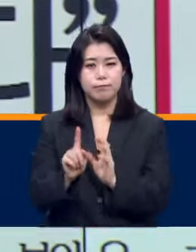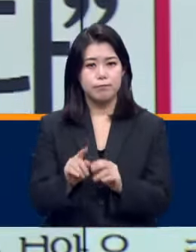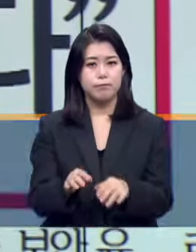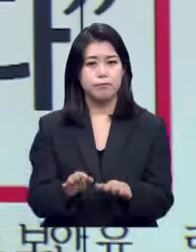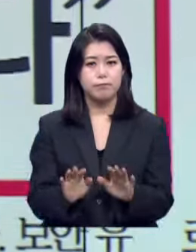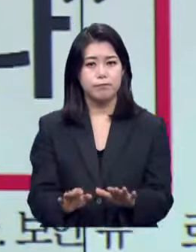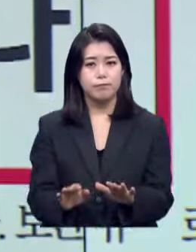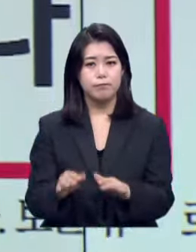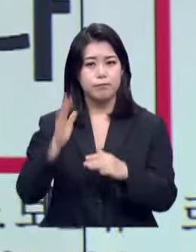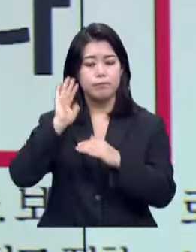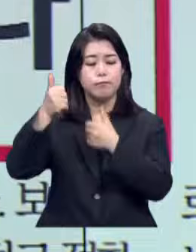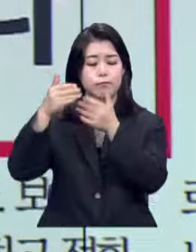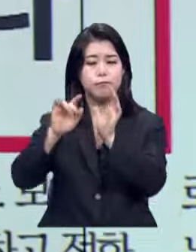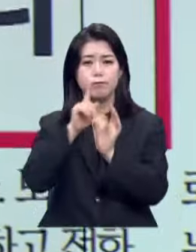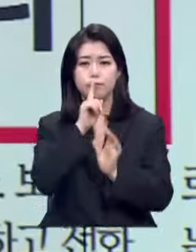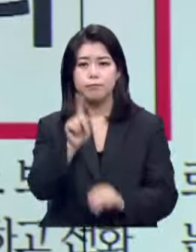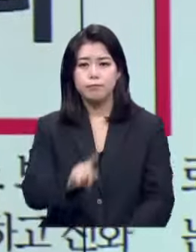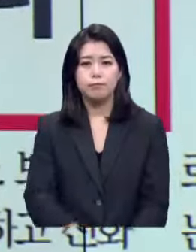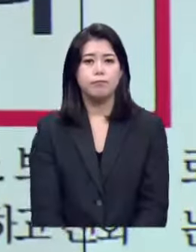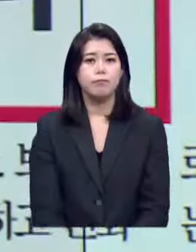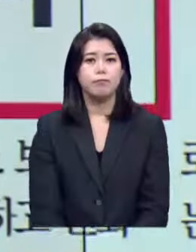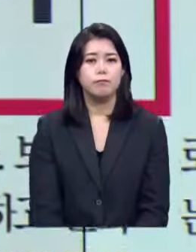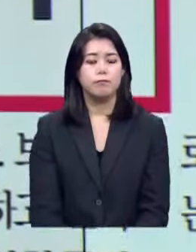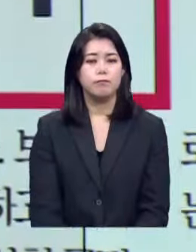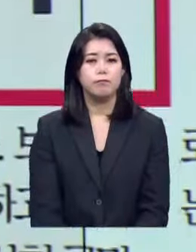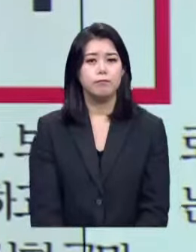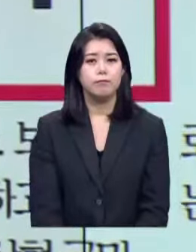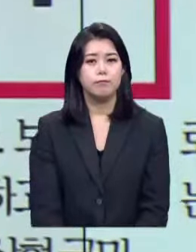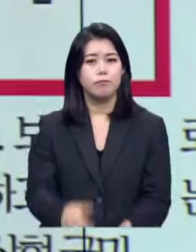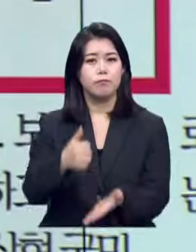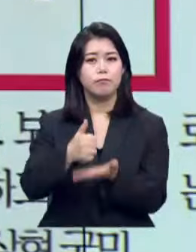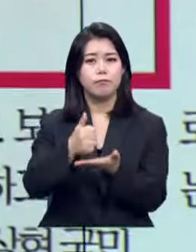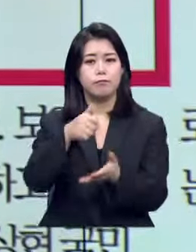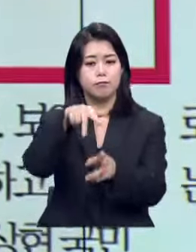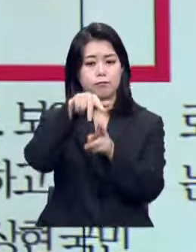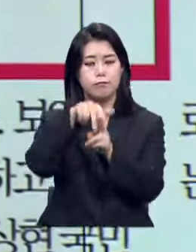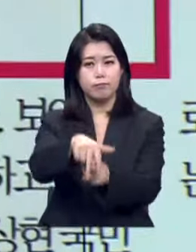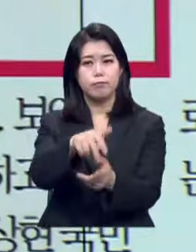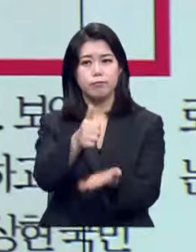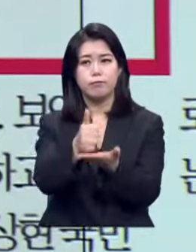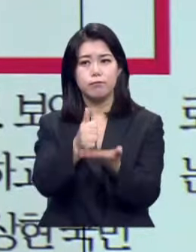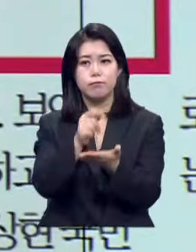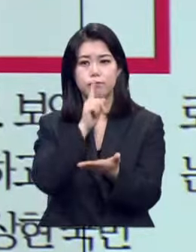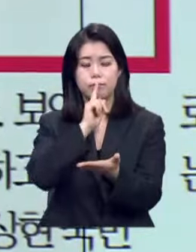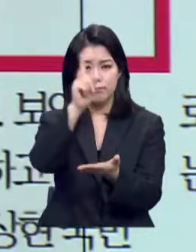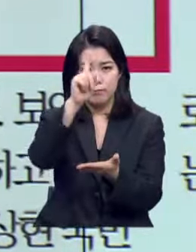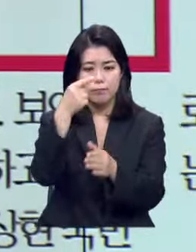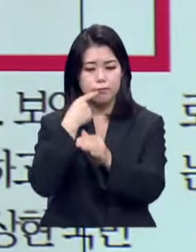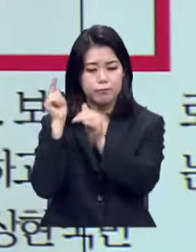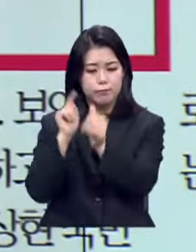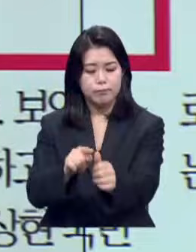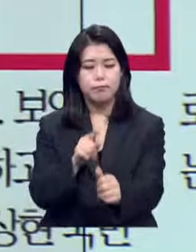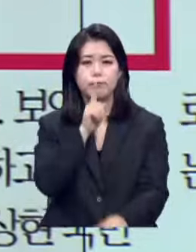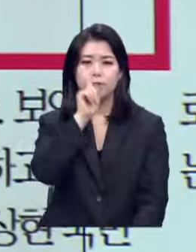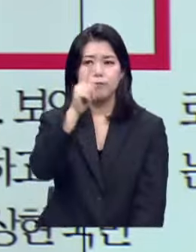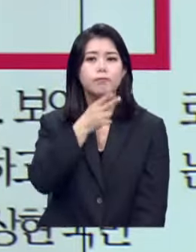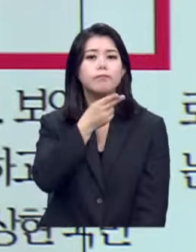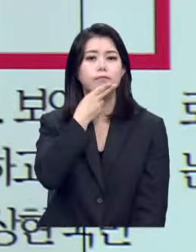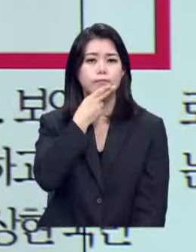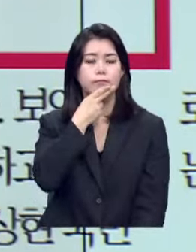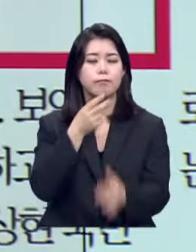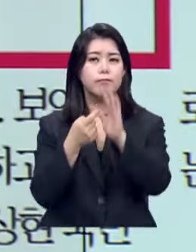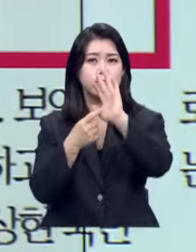근데 여기에 대해서 대통령실은 뭐라고 얘기를 했느냐 일절 공천 지시나 보고는 없었습니다라고